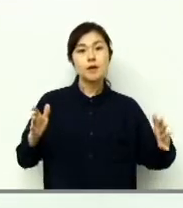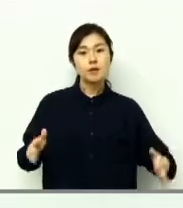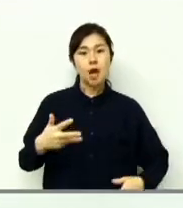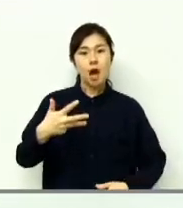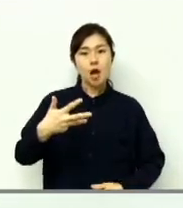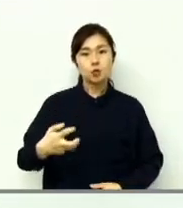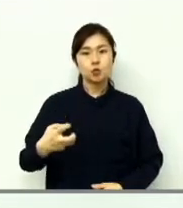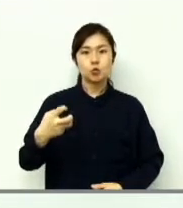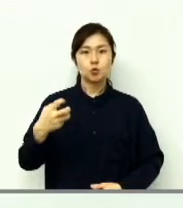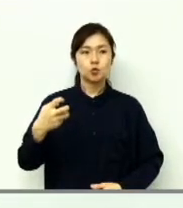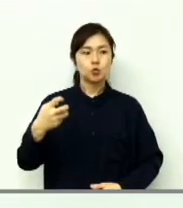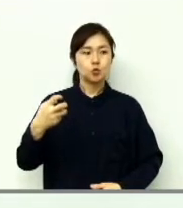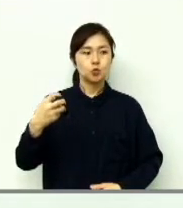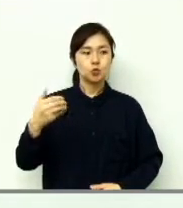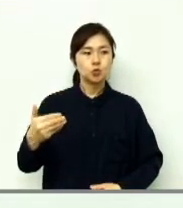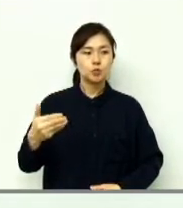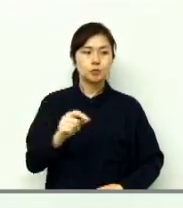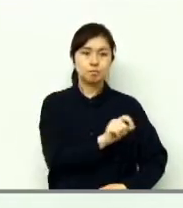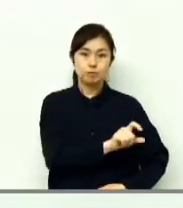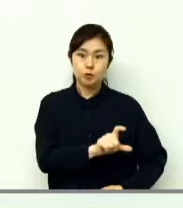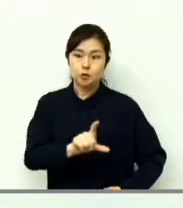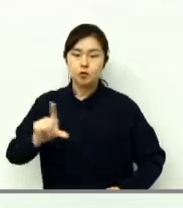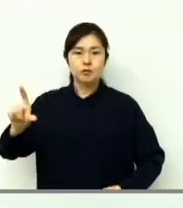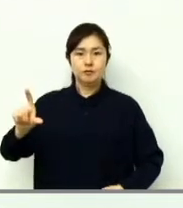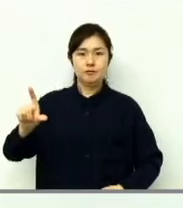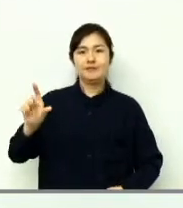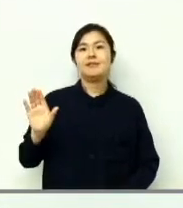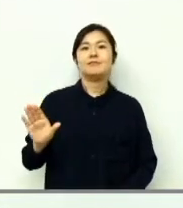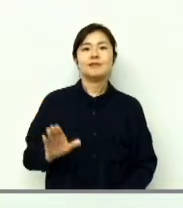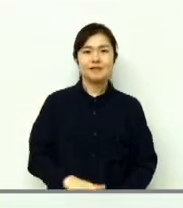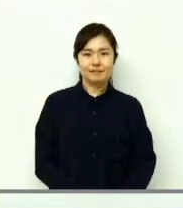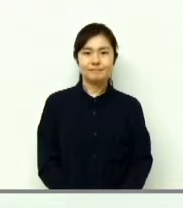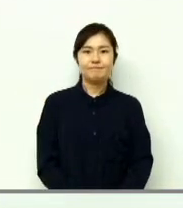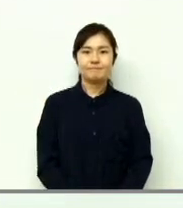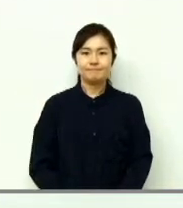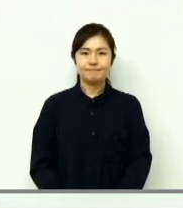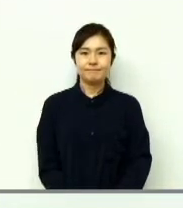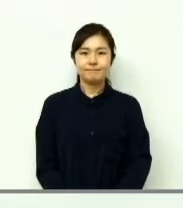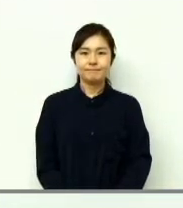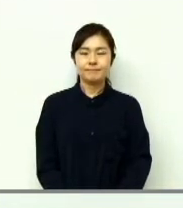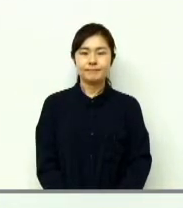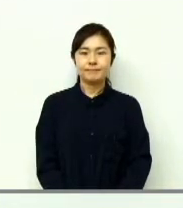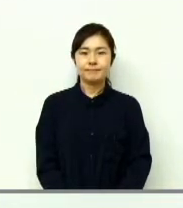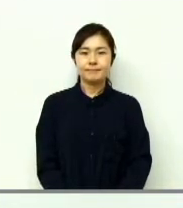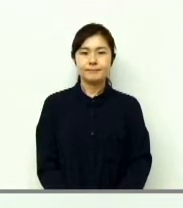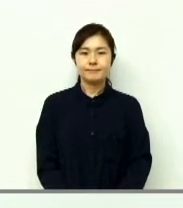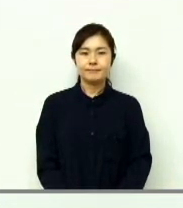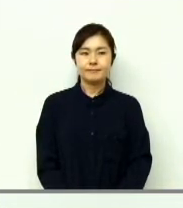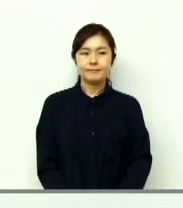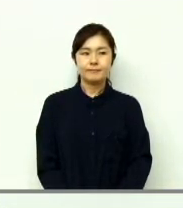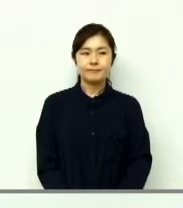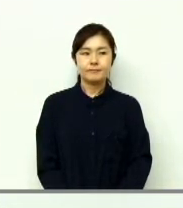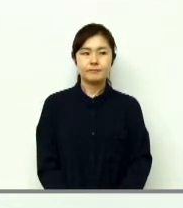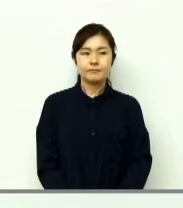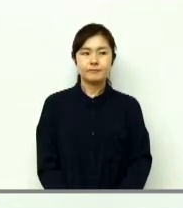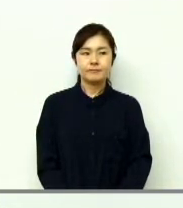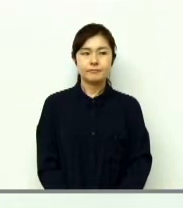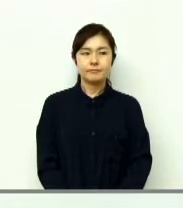83.4% まで右肩上がりで上昇をしてまいりました。またもう一方のです